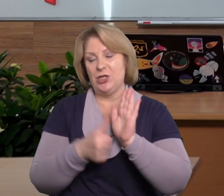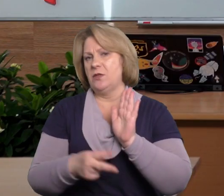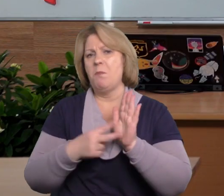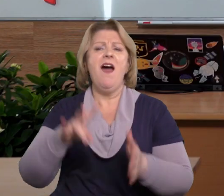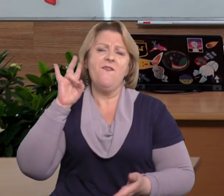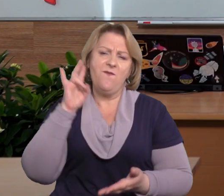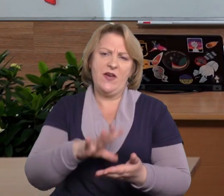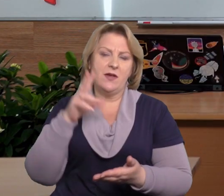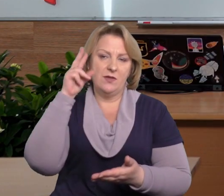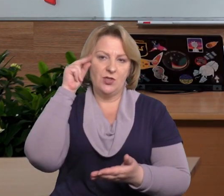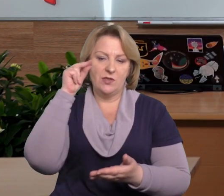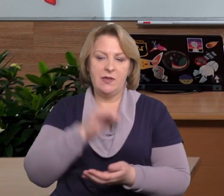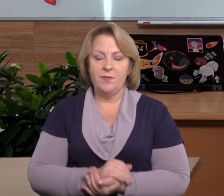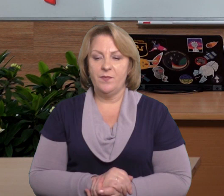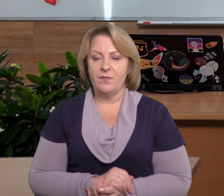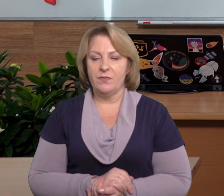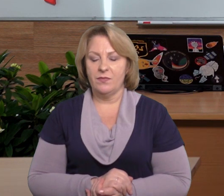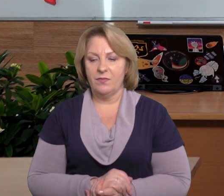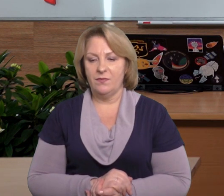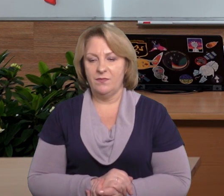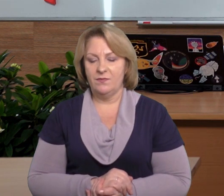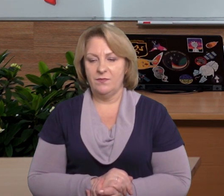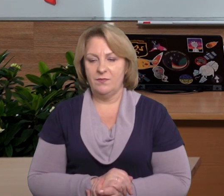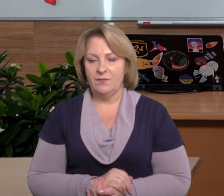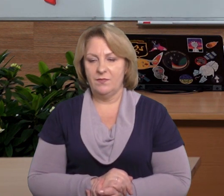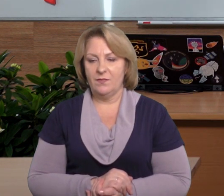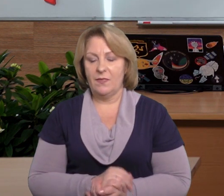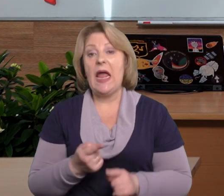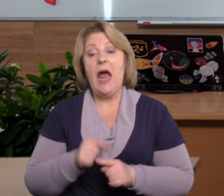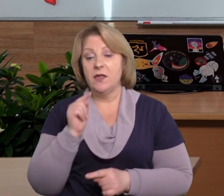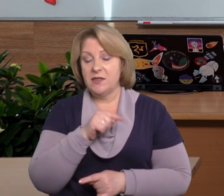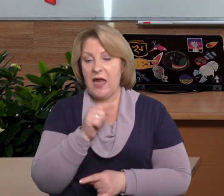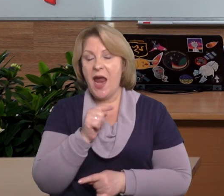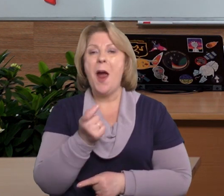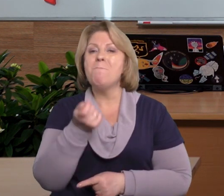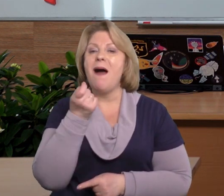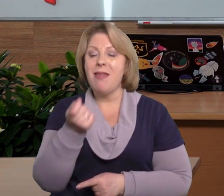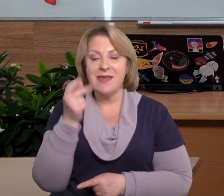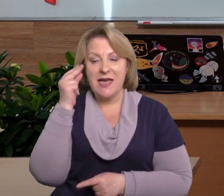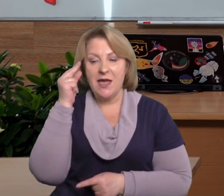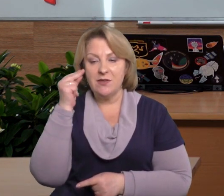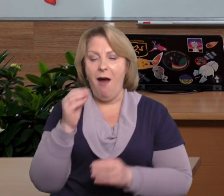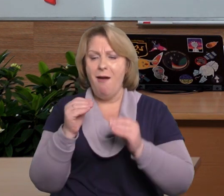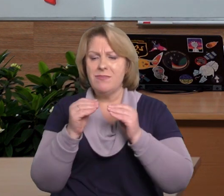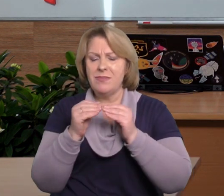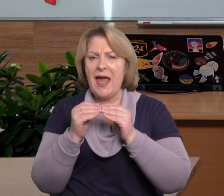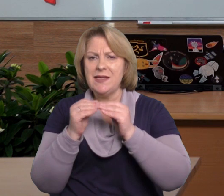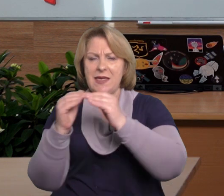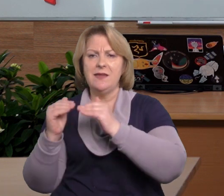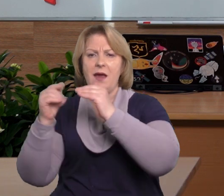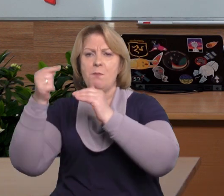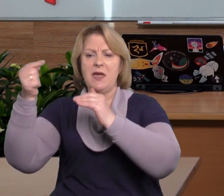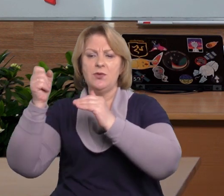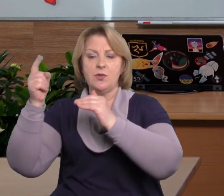6,67 помножити на 10 в мінус 11 степені. Це надзвичайно маленьке число. 10 в мінус 11,